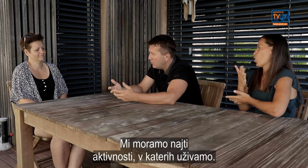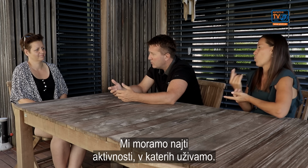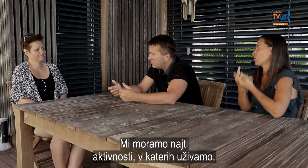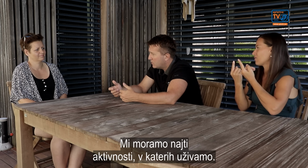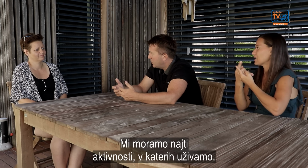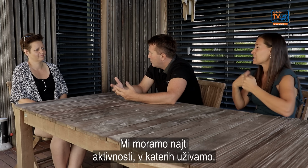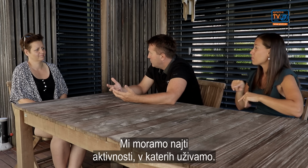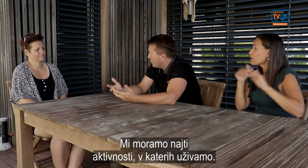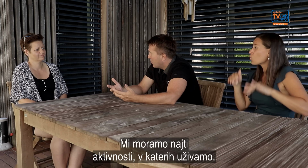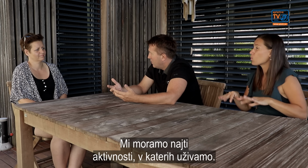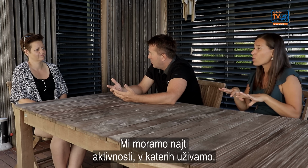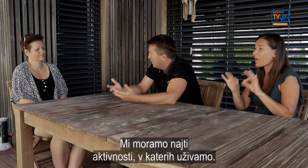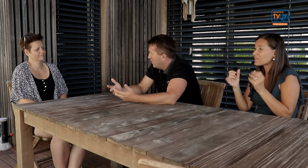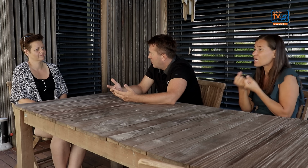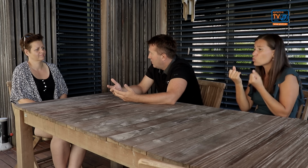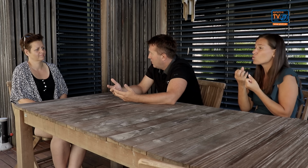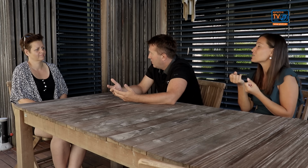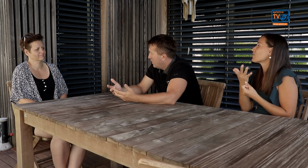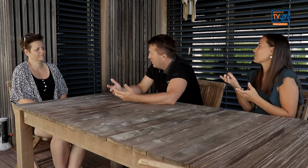najti aktivnosti, v katerih uživamo.